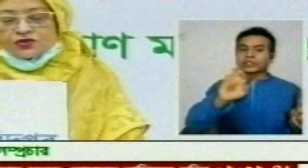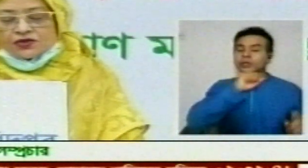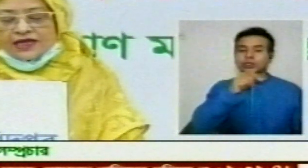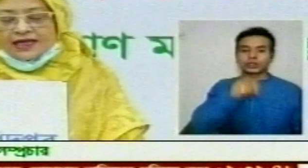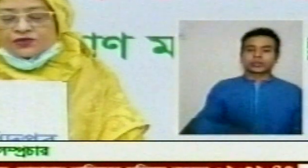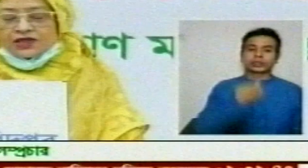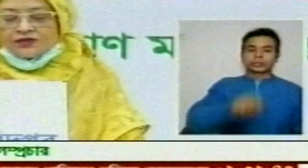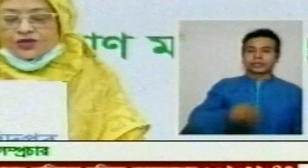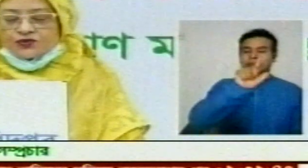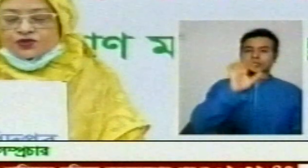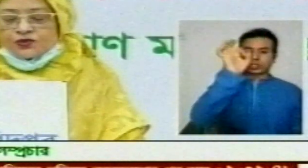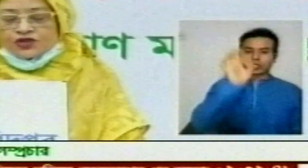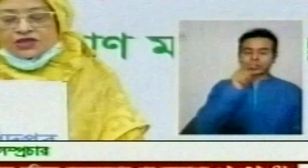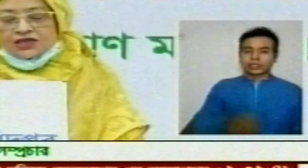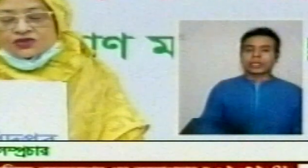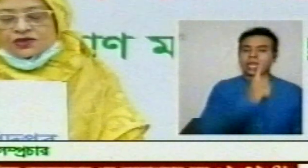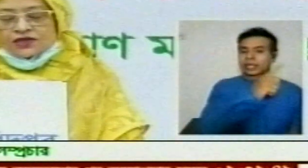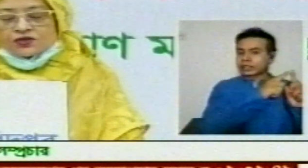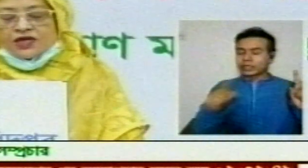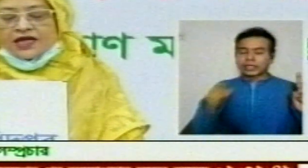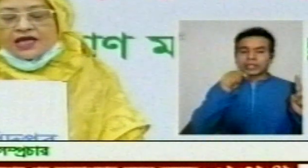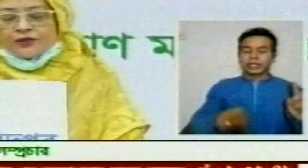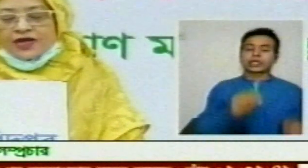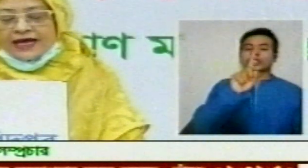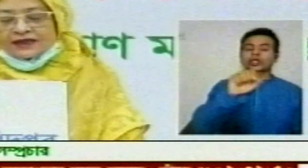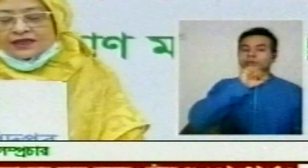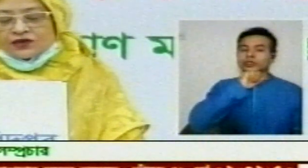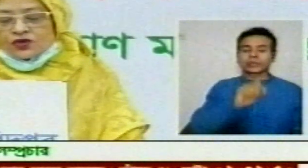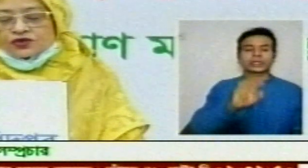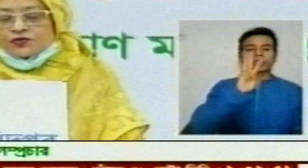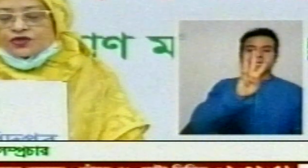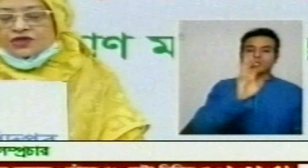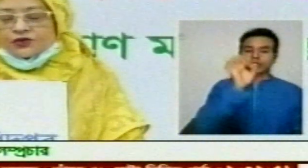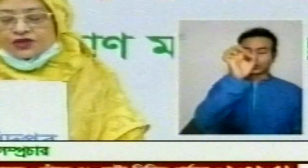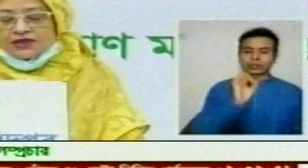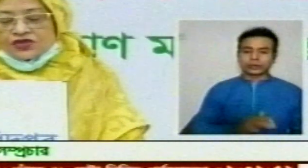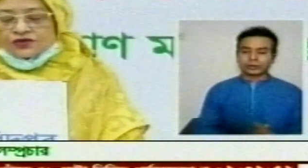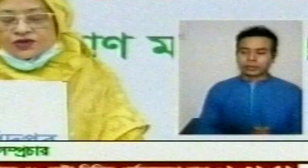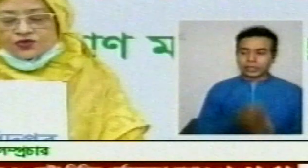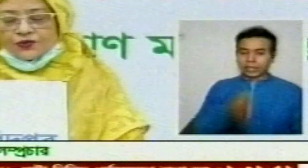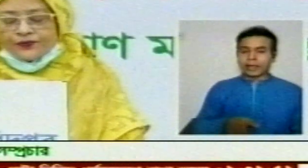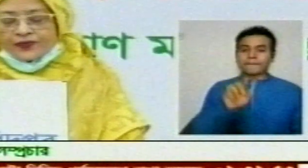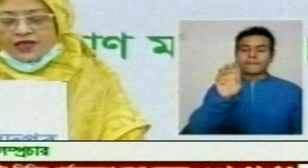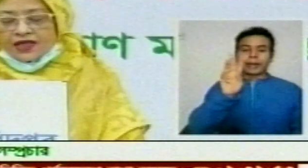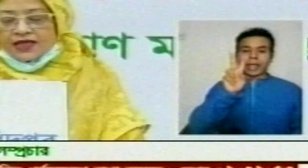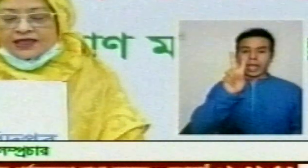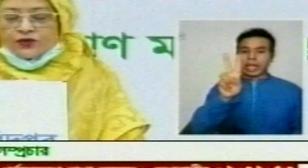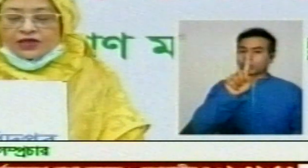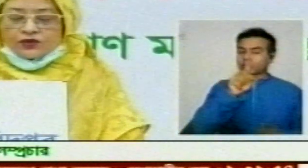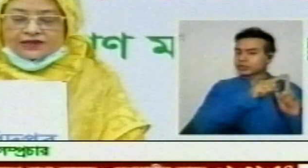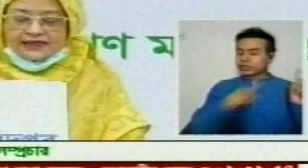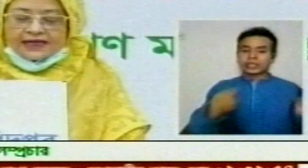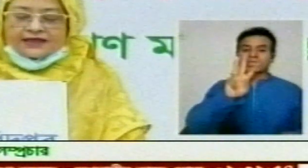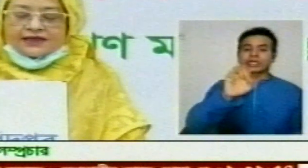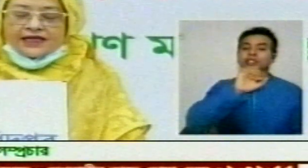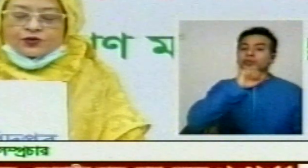28%, 11 থেকে 20 বছর বয়সের 7% এবং 1 থেকে 10 বয়সের মধ্যে 3%। এখানে উল্লেখ